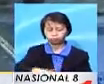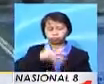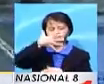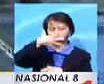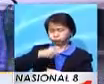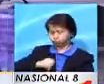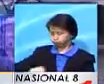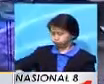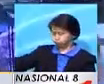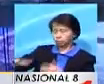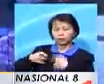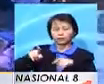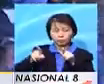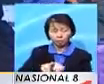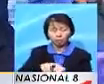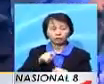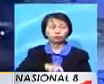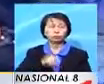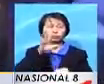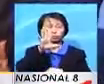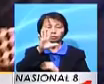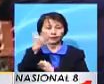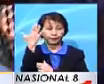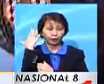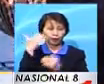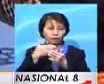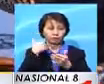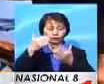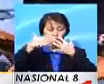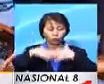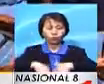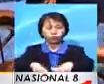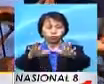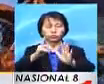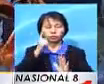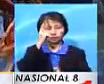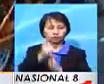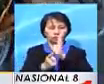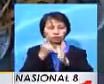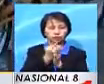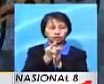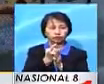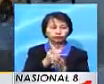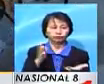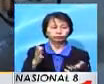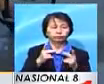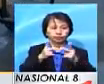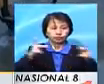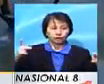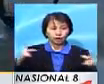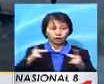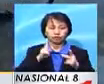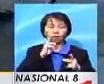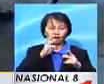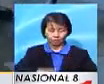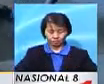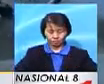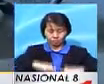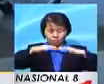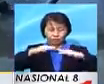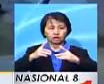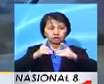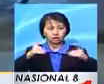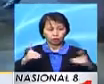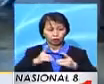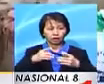itu berlaku kira-kira pukul 5 pagi sebelum surut 1 jam kemudian. Antara kawasan yang dinaiki air di daerah